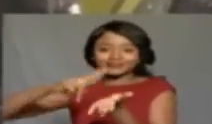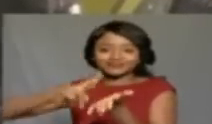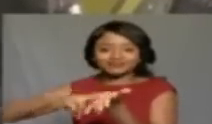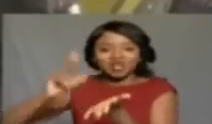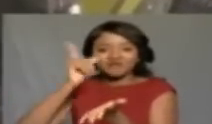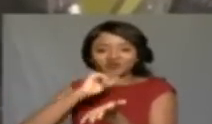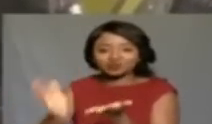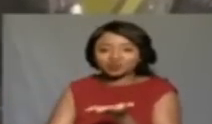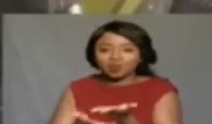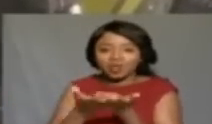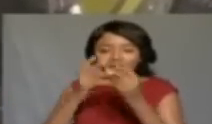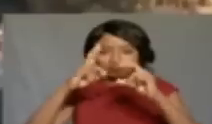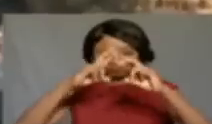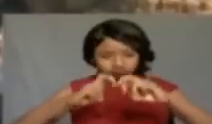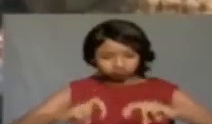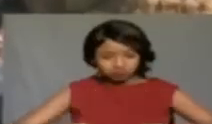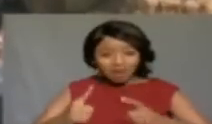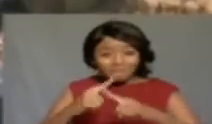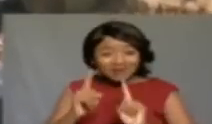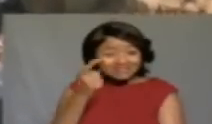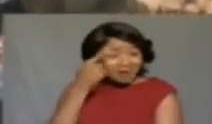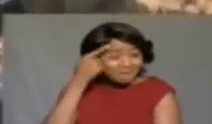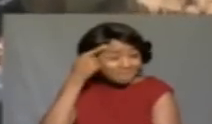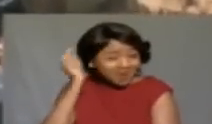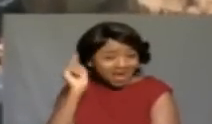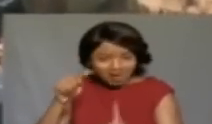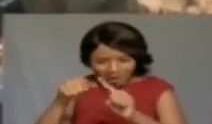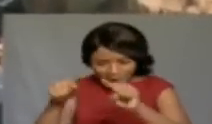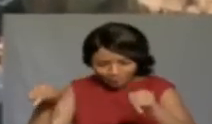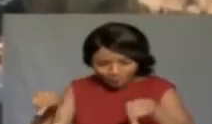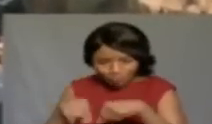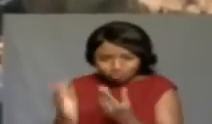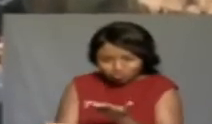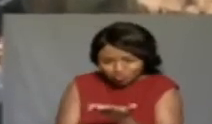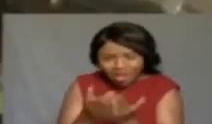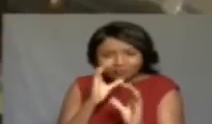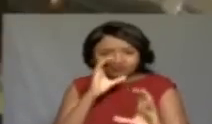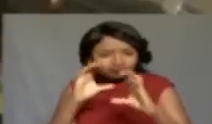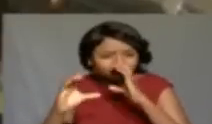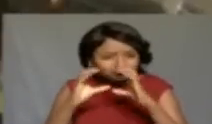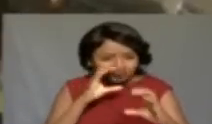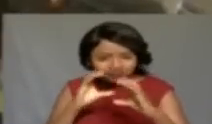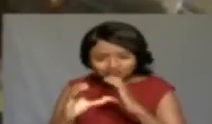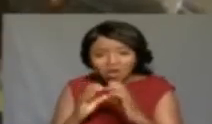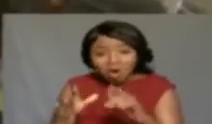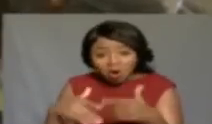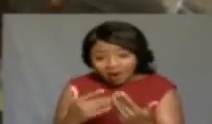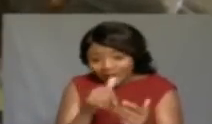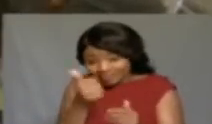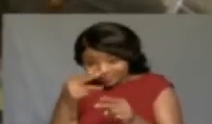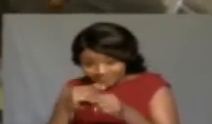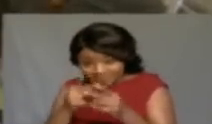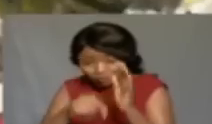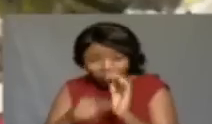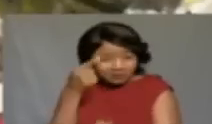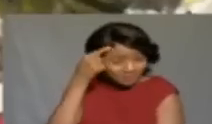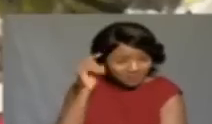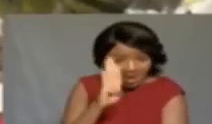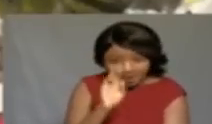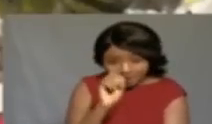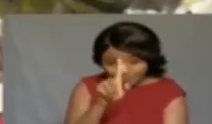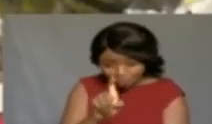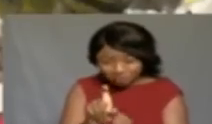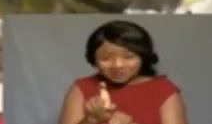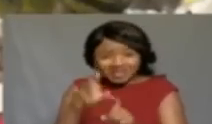uchunguzi wa kimaabara. Kisanduku cheusi cha kuhifadhi mawasiliano na taarifa zote za ndege au black box kilipatikana mnamo Machi